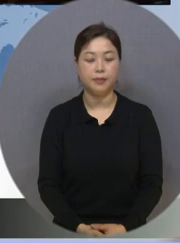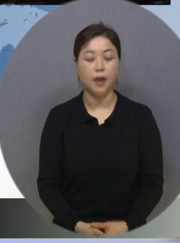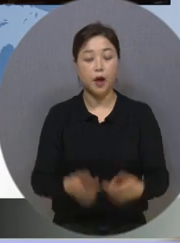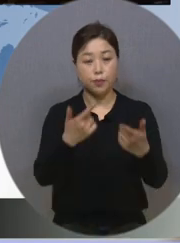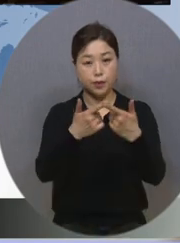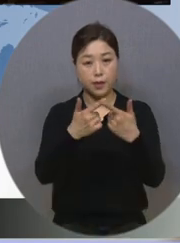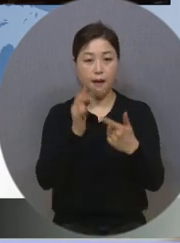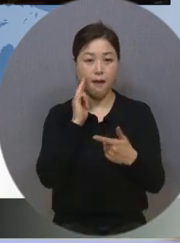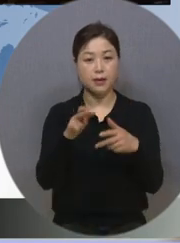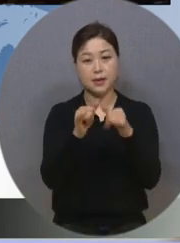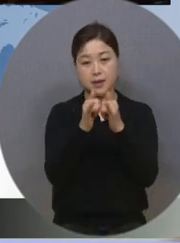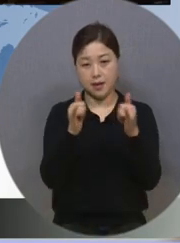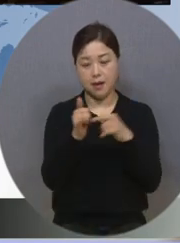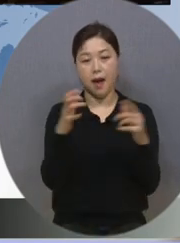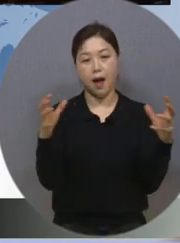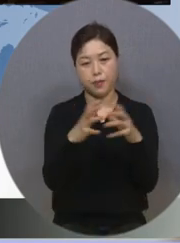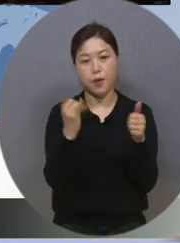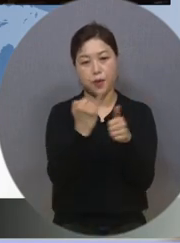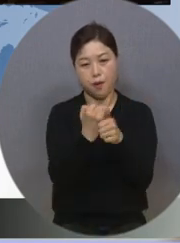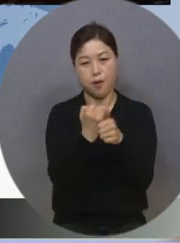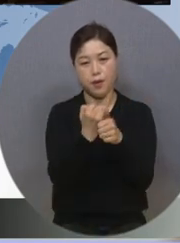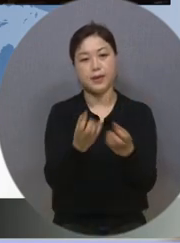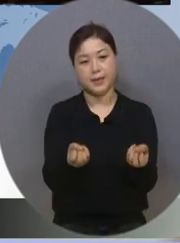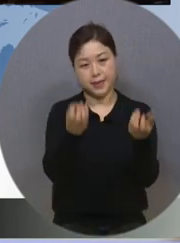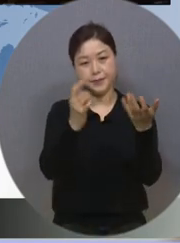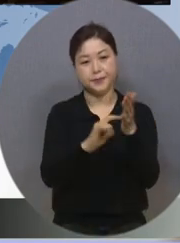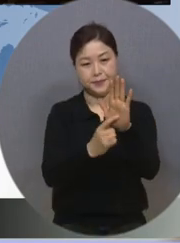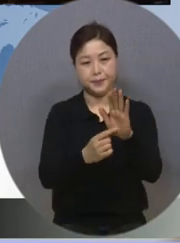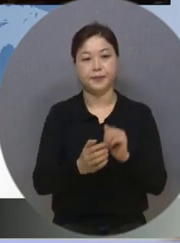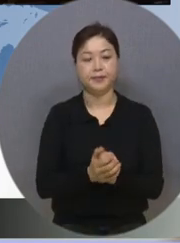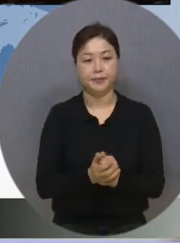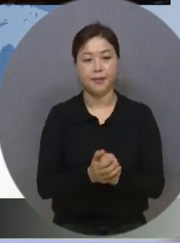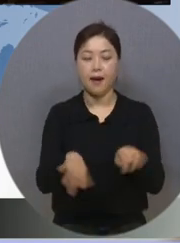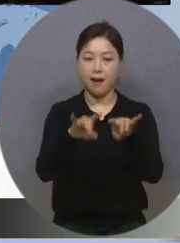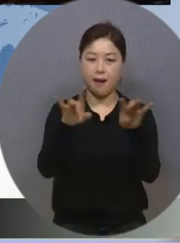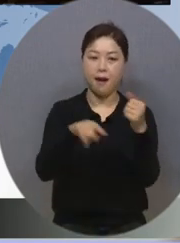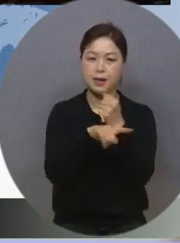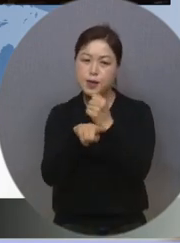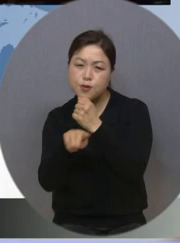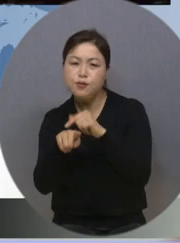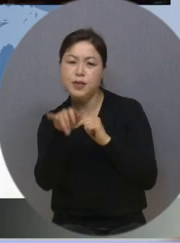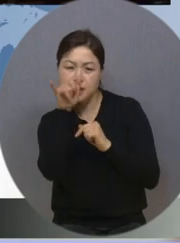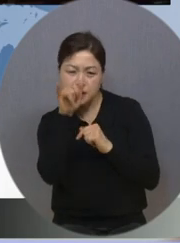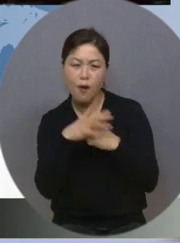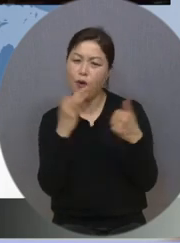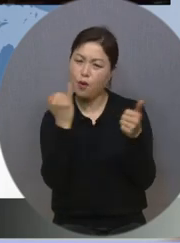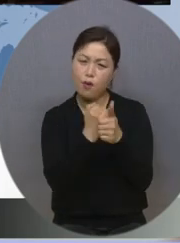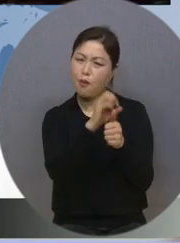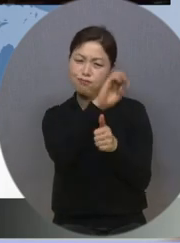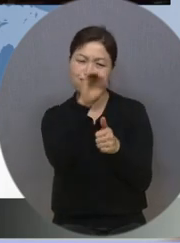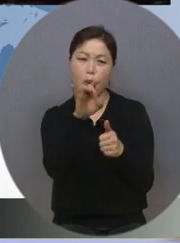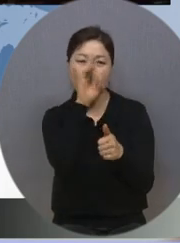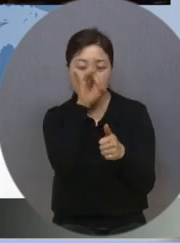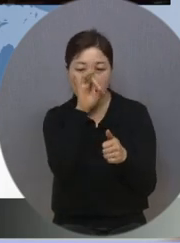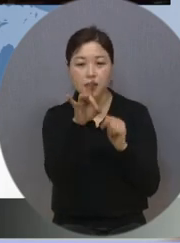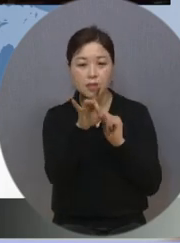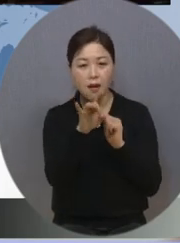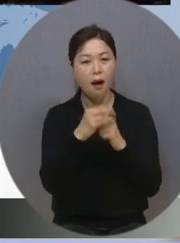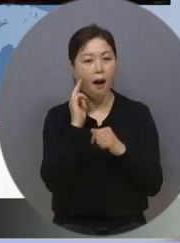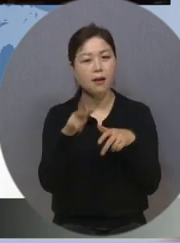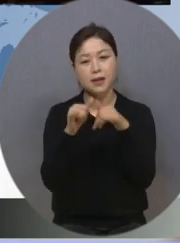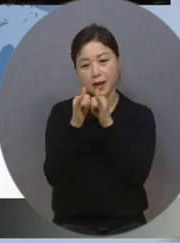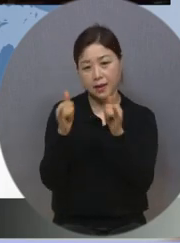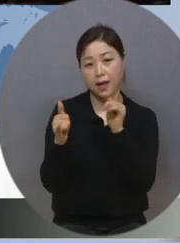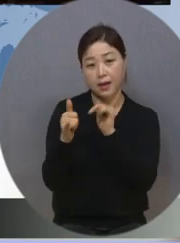부산에서 중증장애인 합동 결혼식이 열렸습니다. 저마다의 이유로 이 결혼식을 올리지 못했던 중증장애인